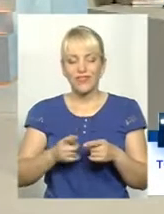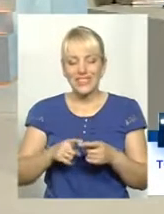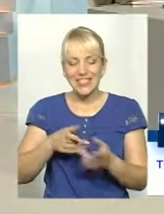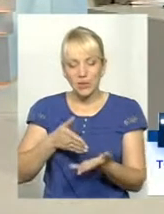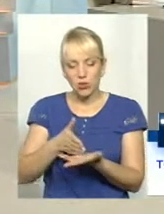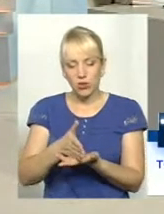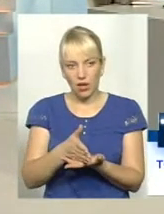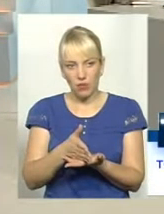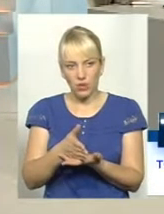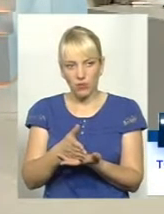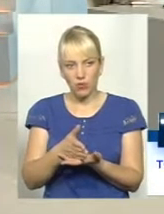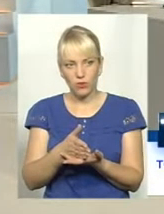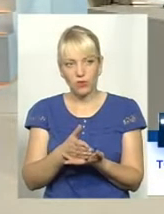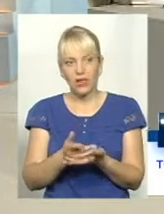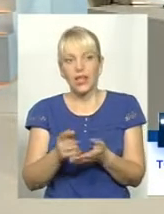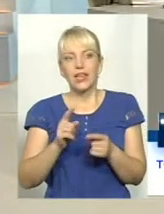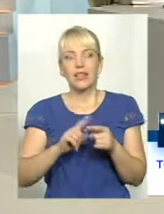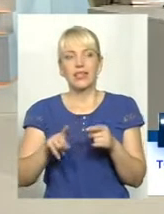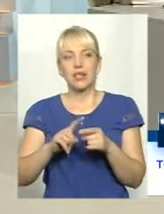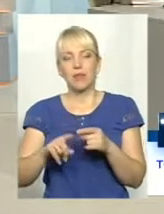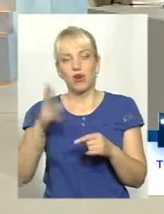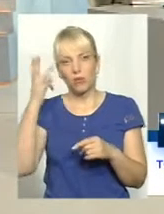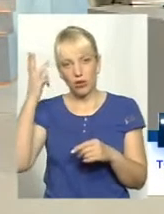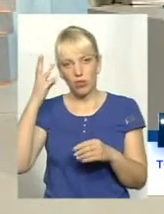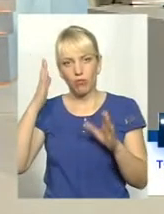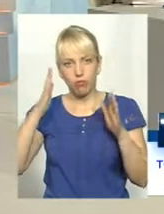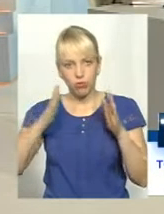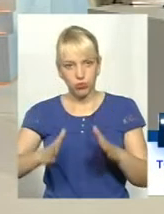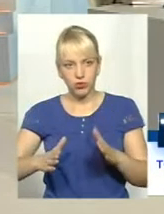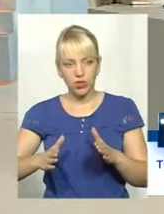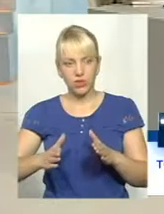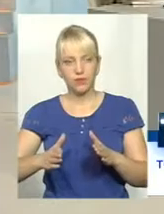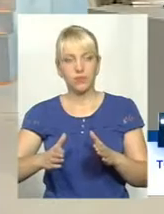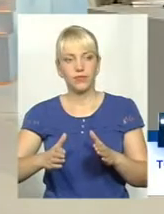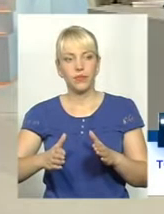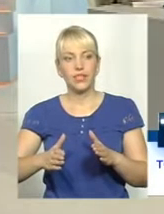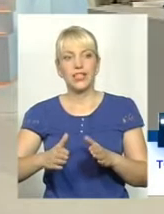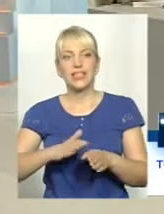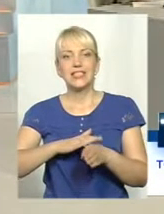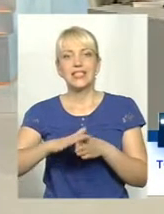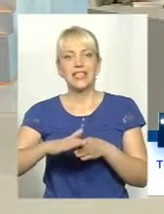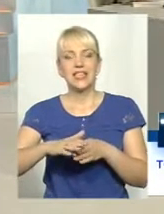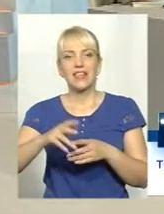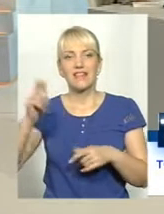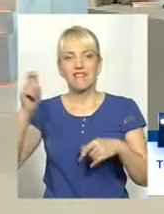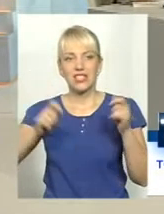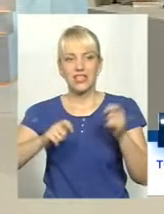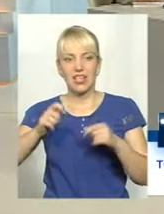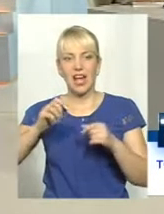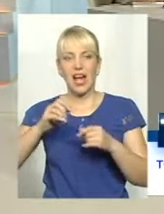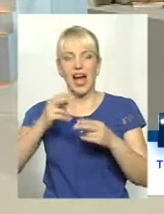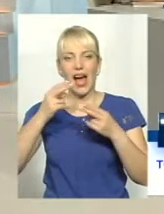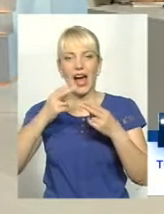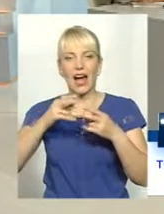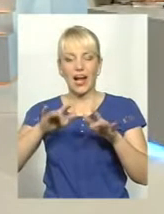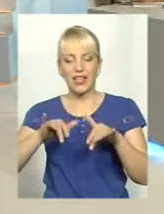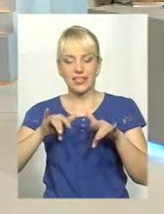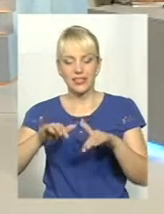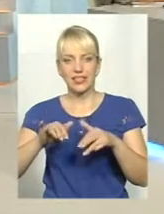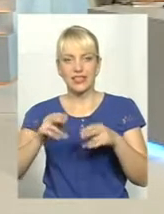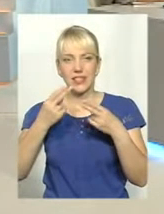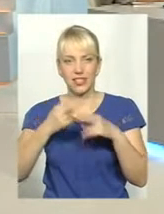У нас непогано розвинуті IT-технології, знову ж той же самий туризм. На сьогодні дуже багато людей шукає